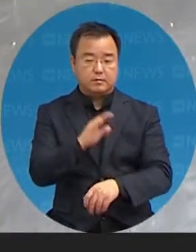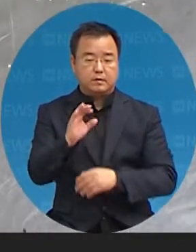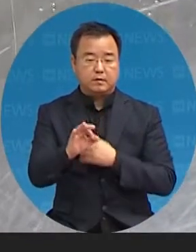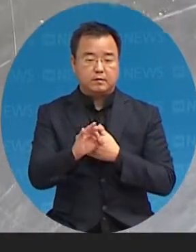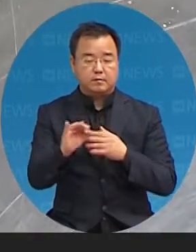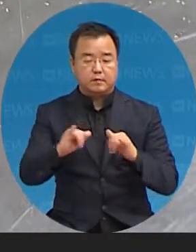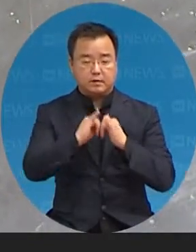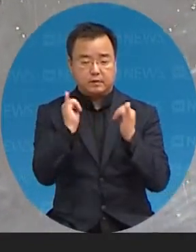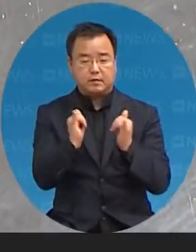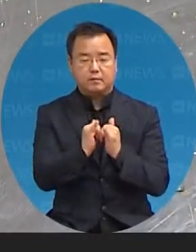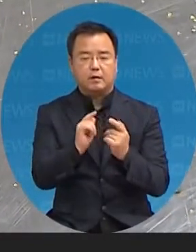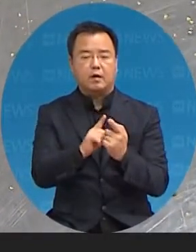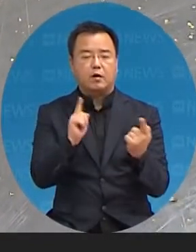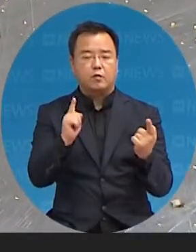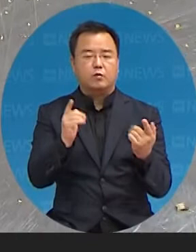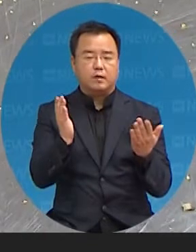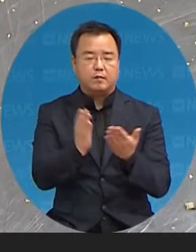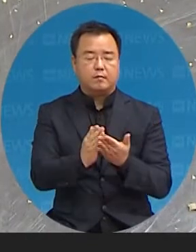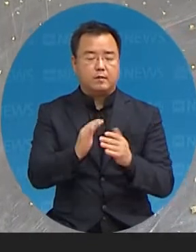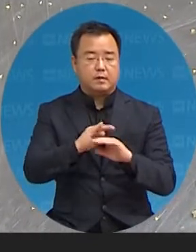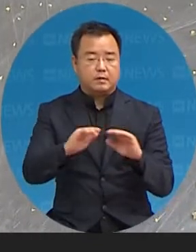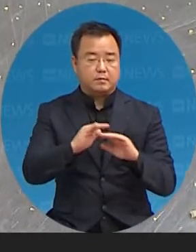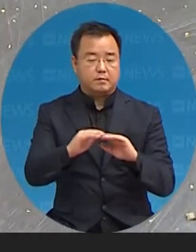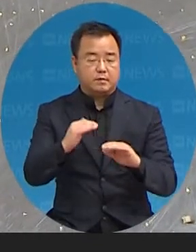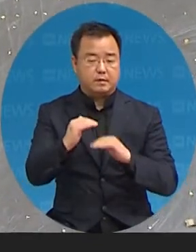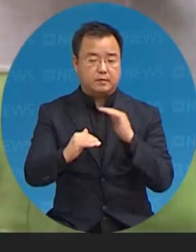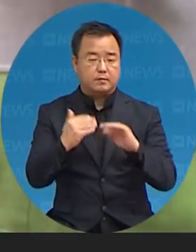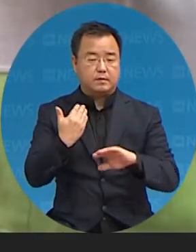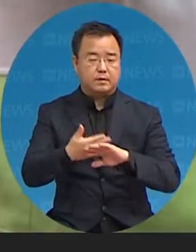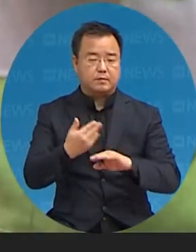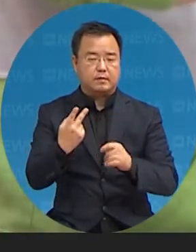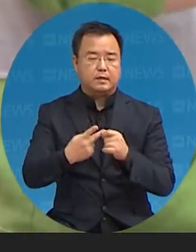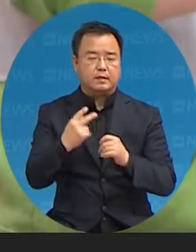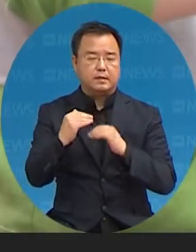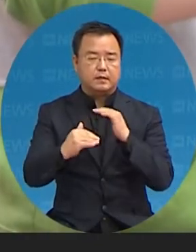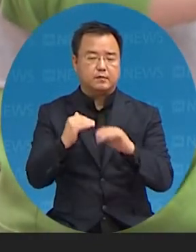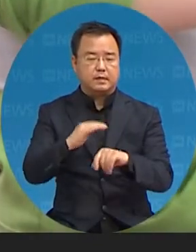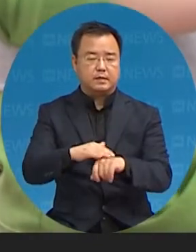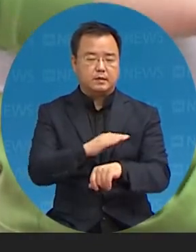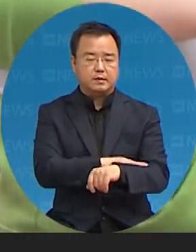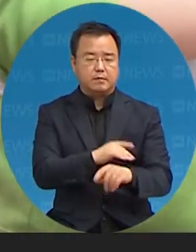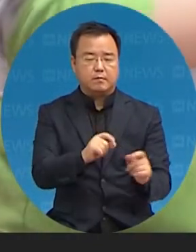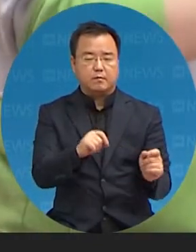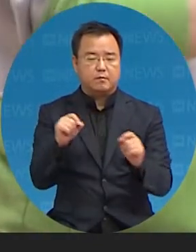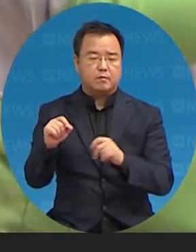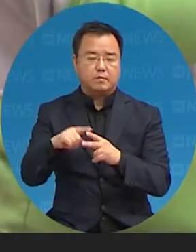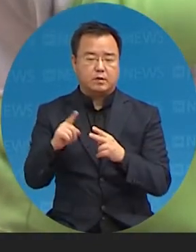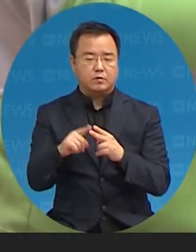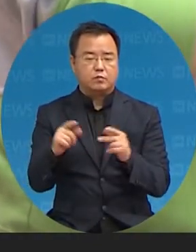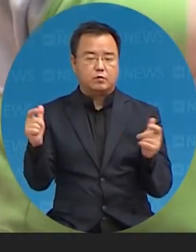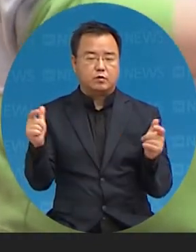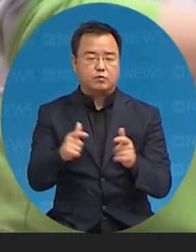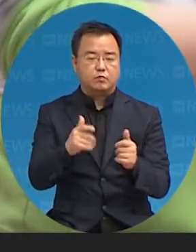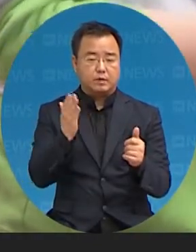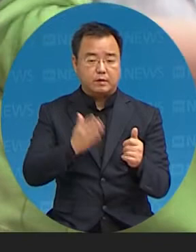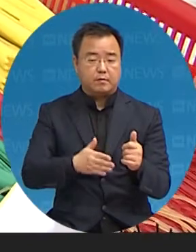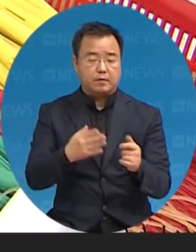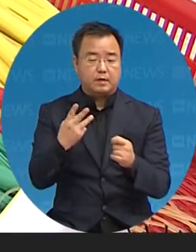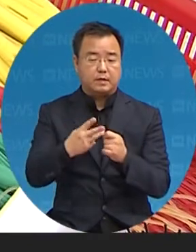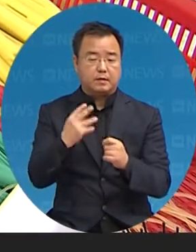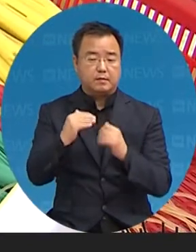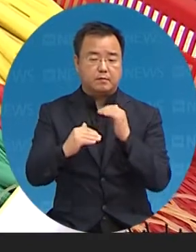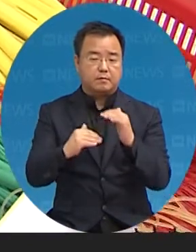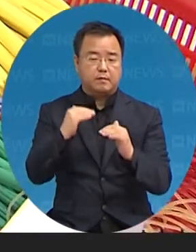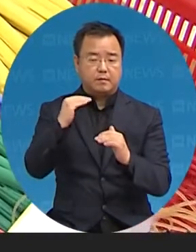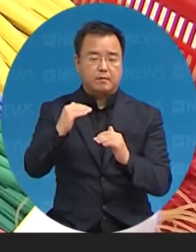거리두기 단계에 따라 대응이 달라집니다 이 단계에서는 실습을 미루거나 축소 하도록 권장하고 3단계에서는